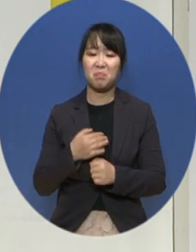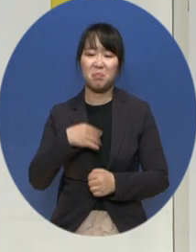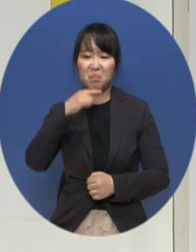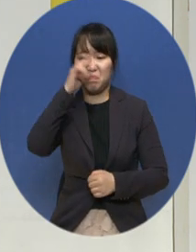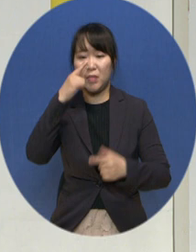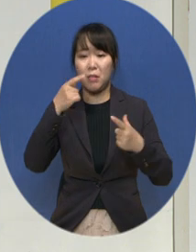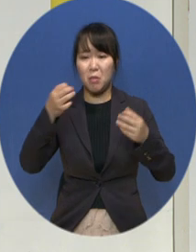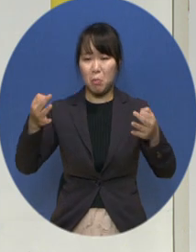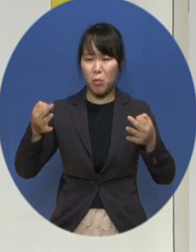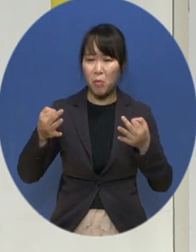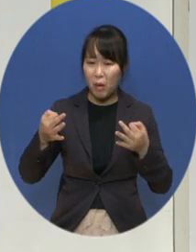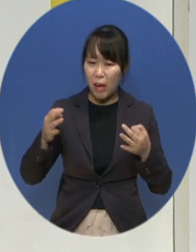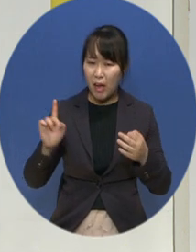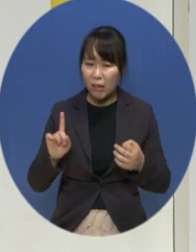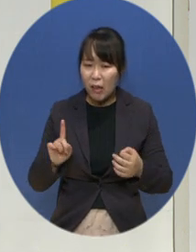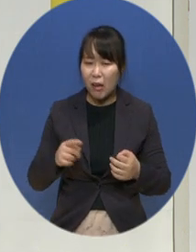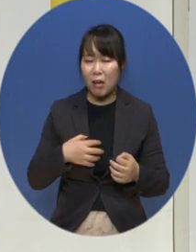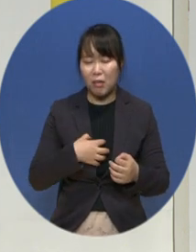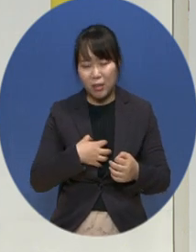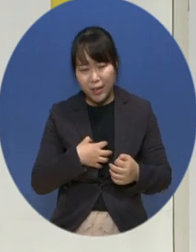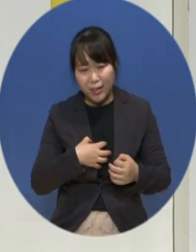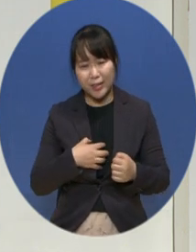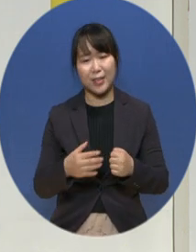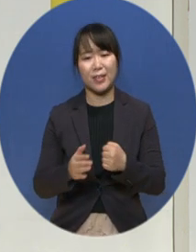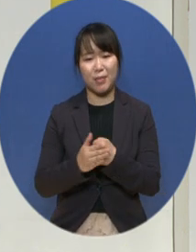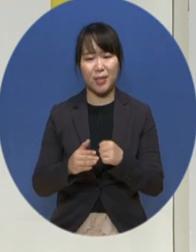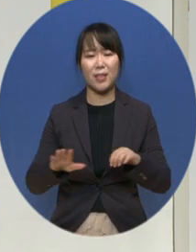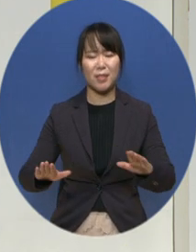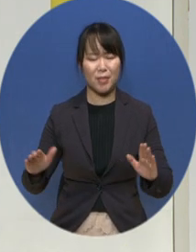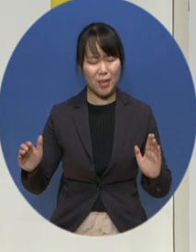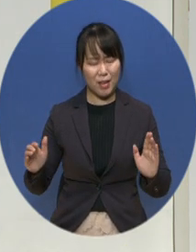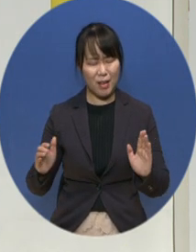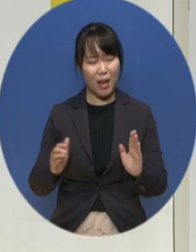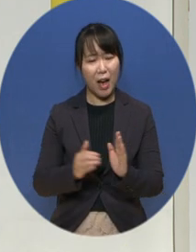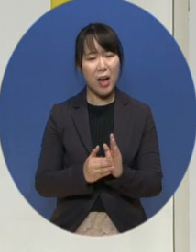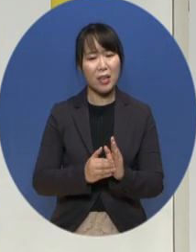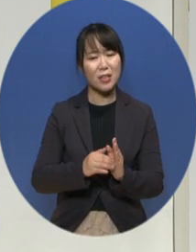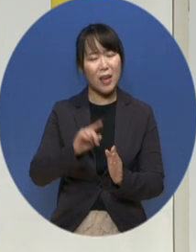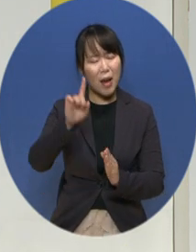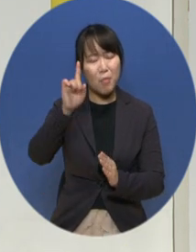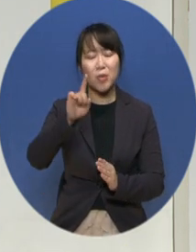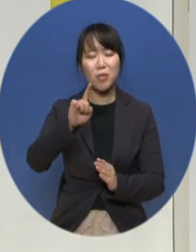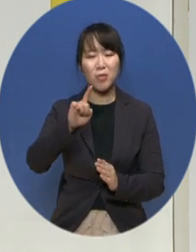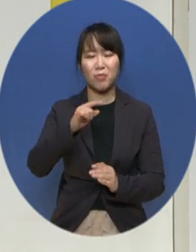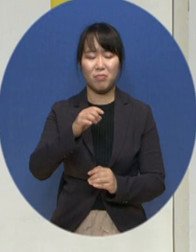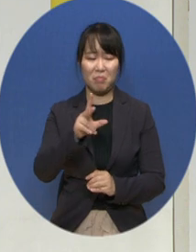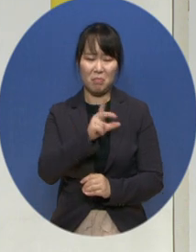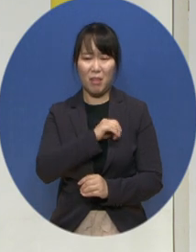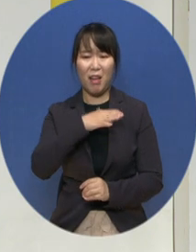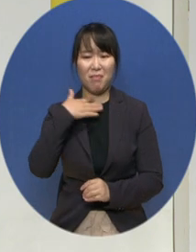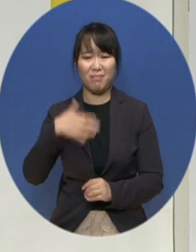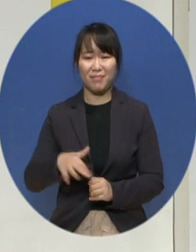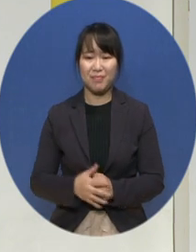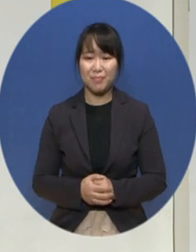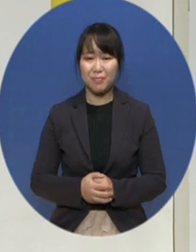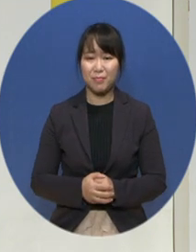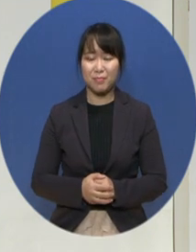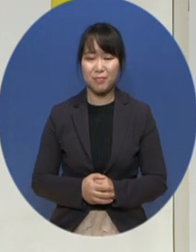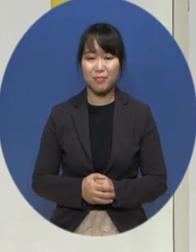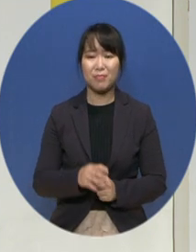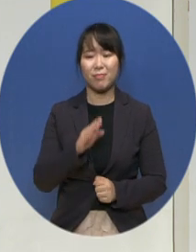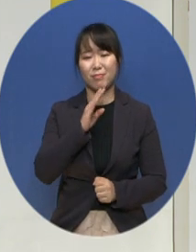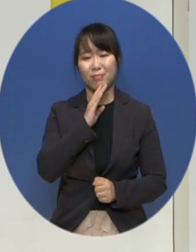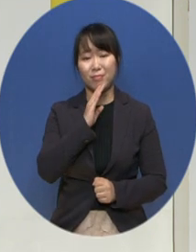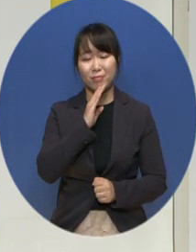비춰질까 않은 그런 높아짐 때문에 예 안다 시작한 아래쪽으로 지금껏 한번도 안